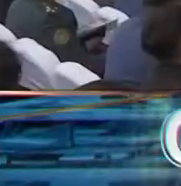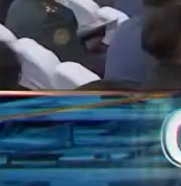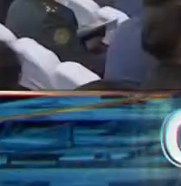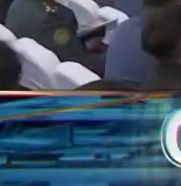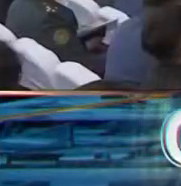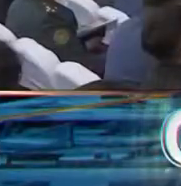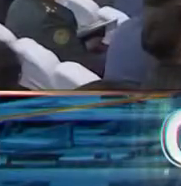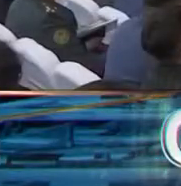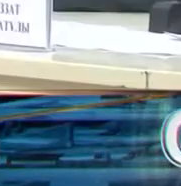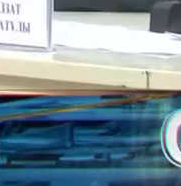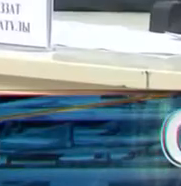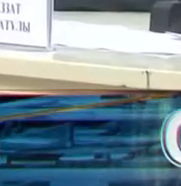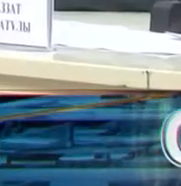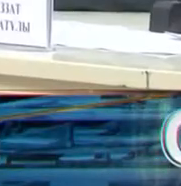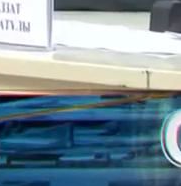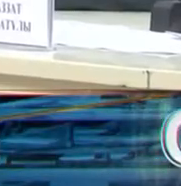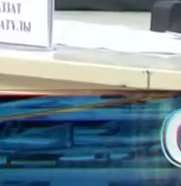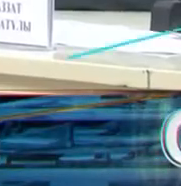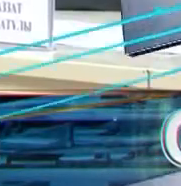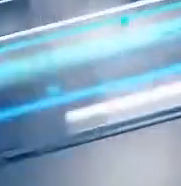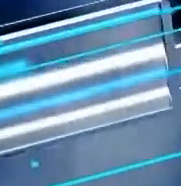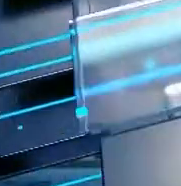Родину! В Казахстане дан старт весеннему призыву.